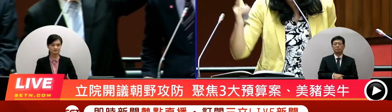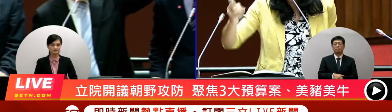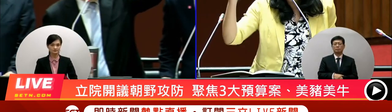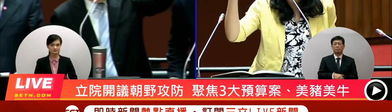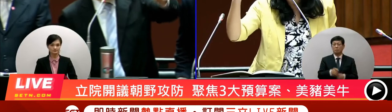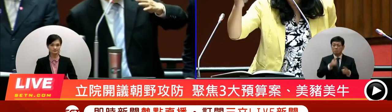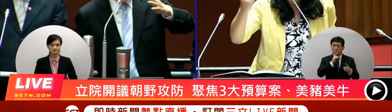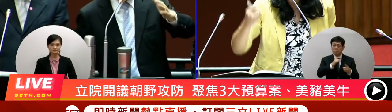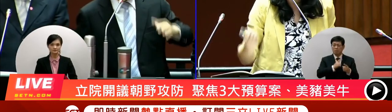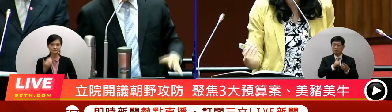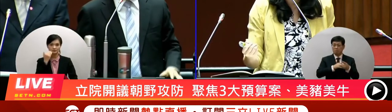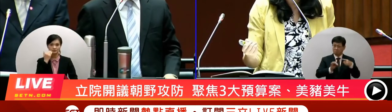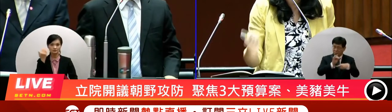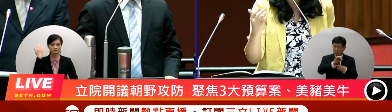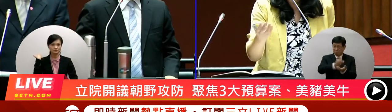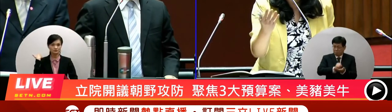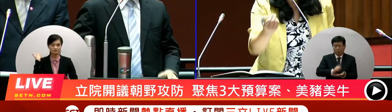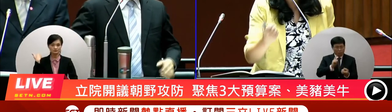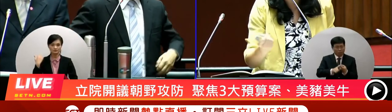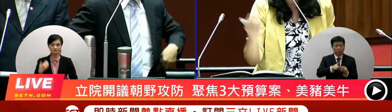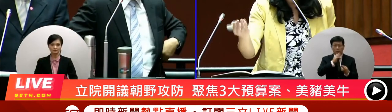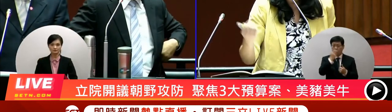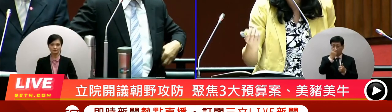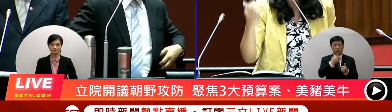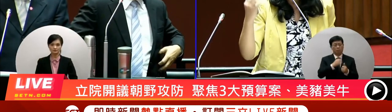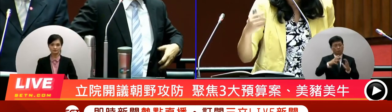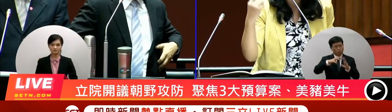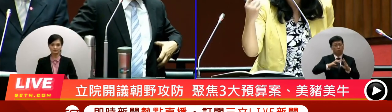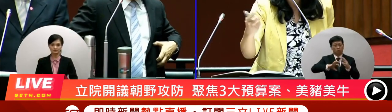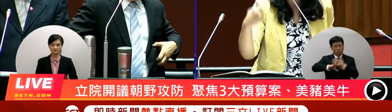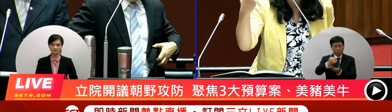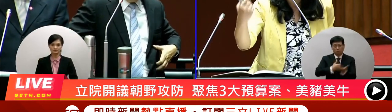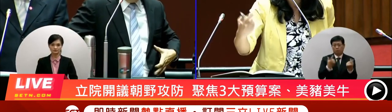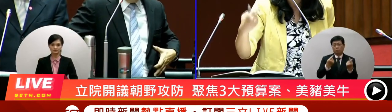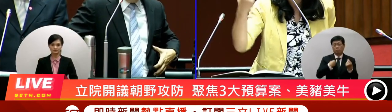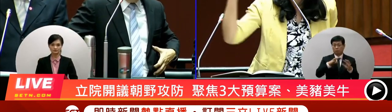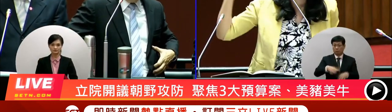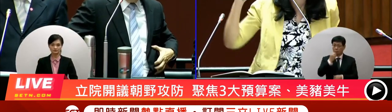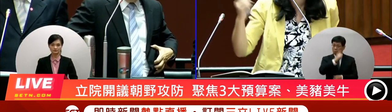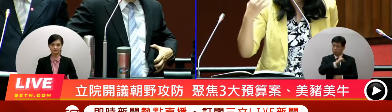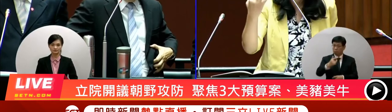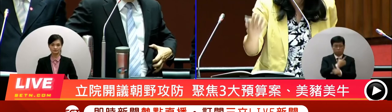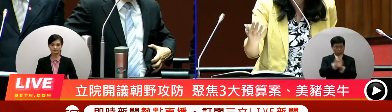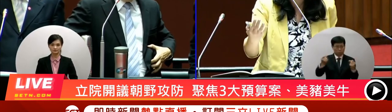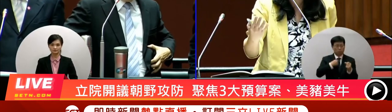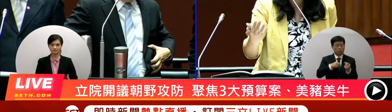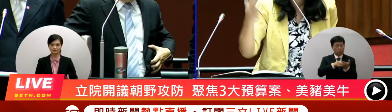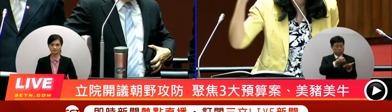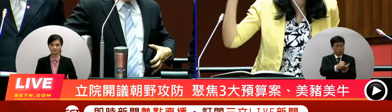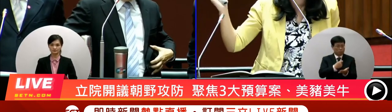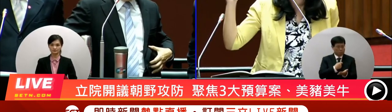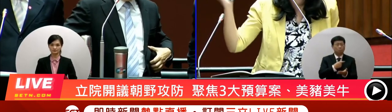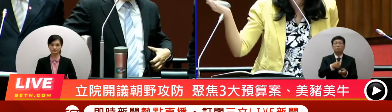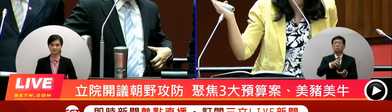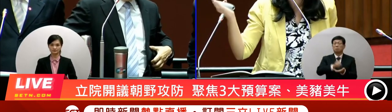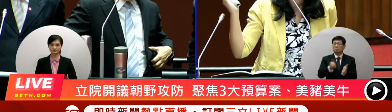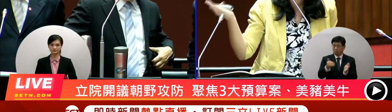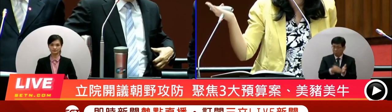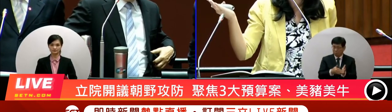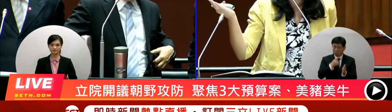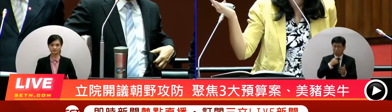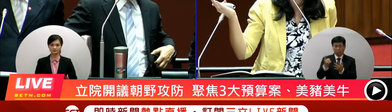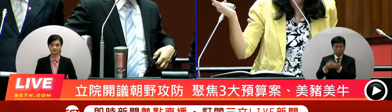登录就是要100%登录食材，哪管你是国产还是进口，你今天食材的这些东西就是要登录嘛，对不对？所以你登录没有登录，